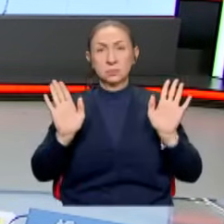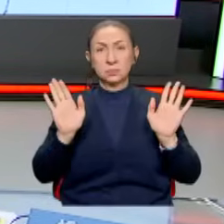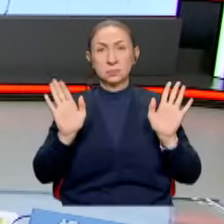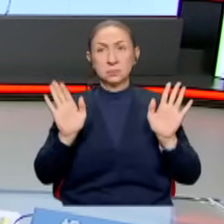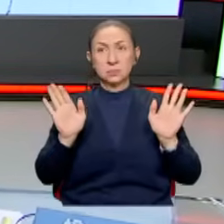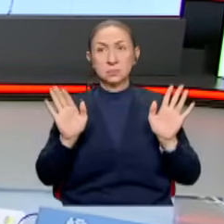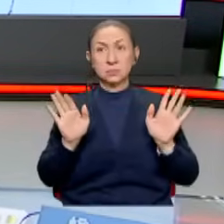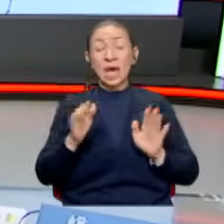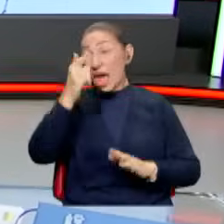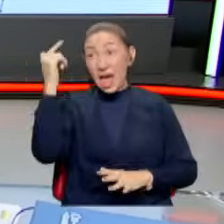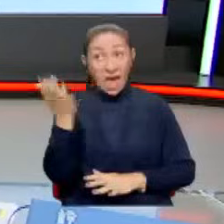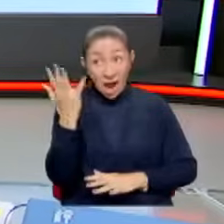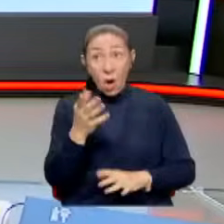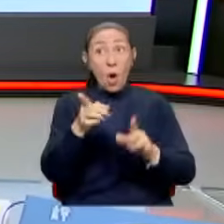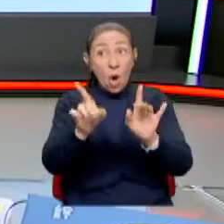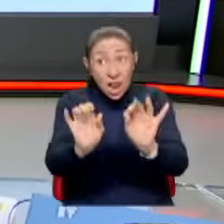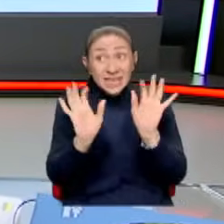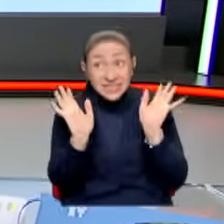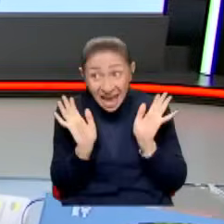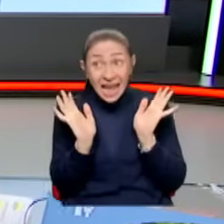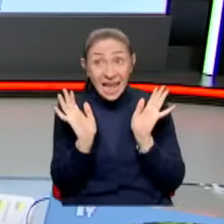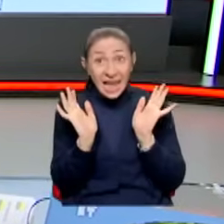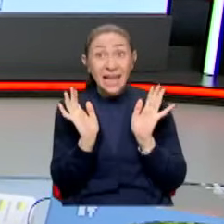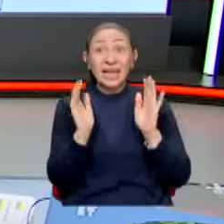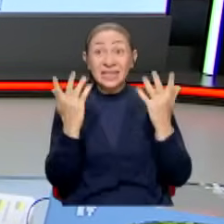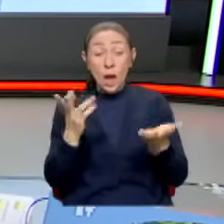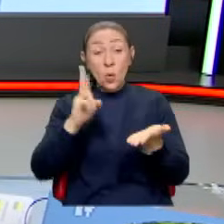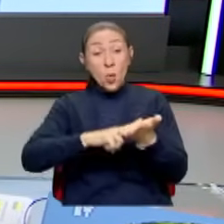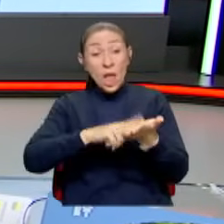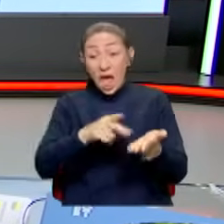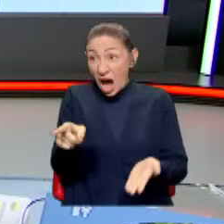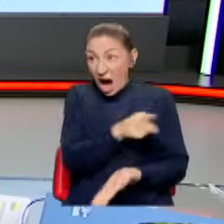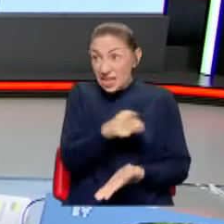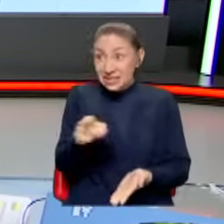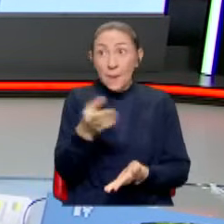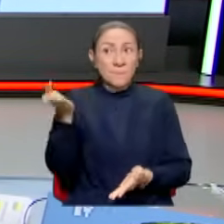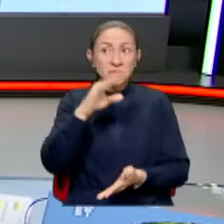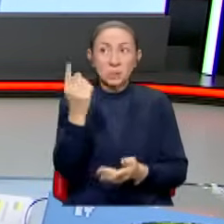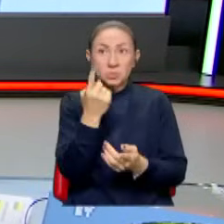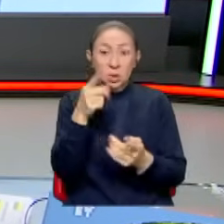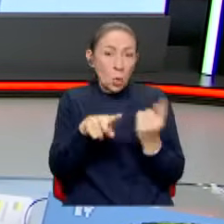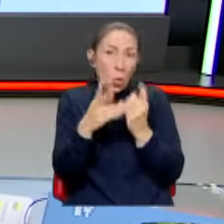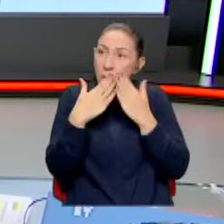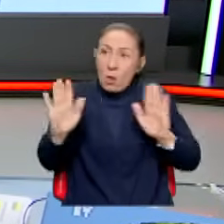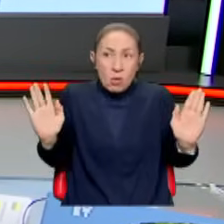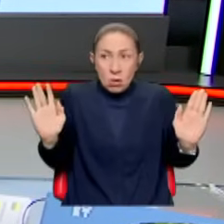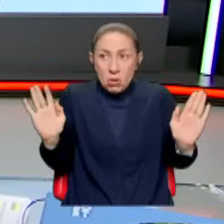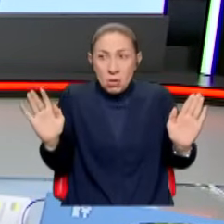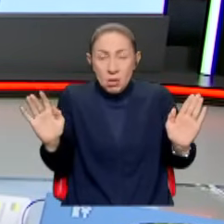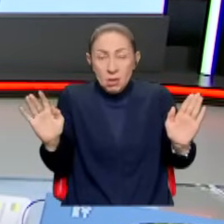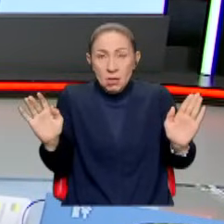olmaz Eğer öyleyse yani üyeleri arasındaysa ki başka bir durum ve yolu